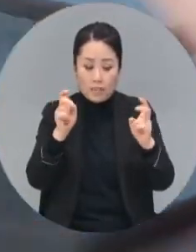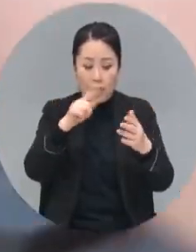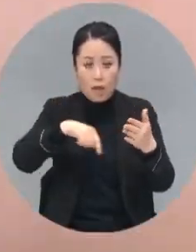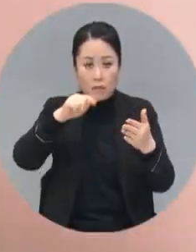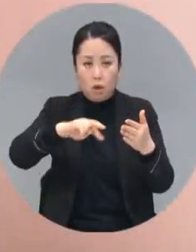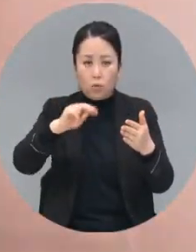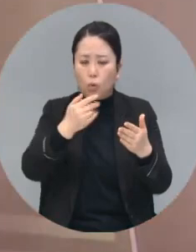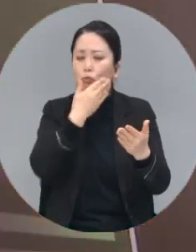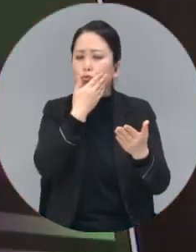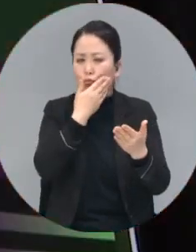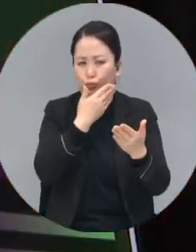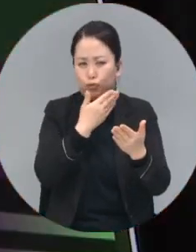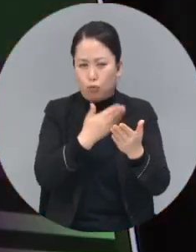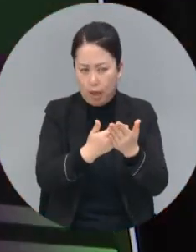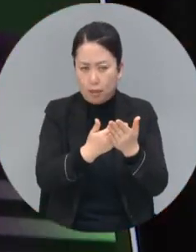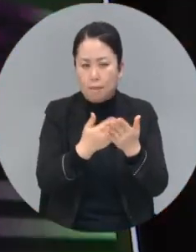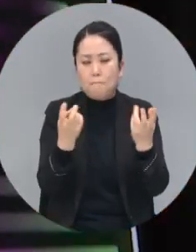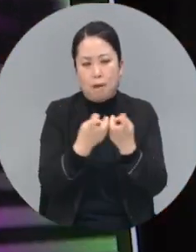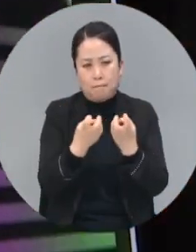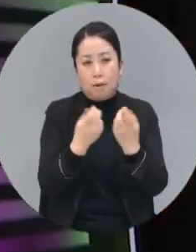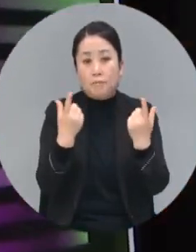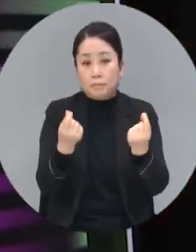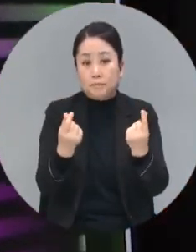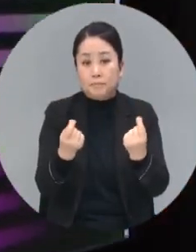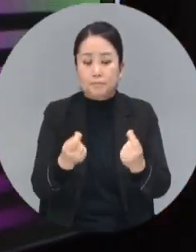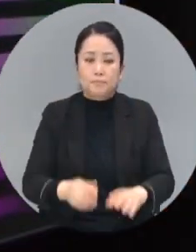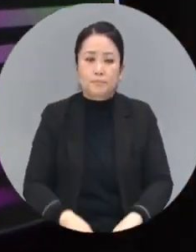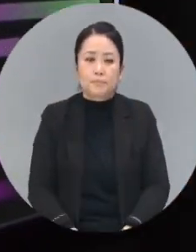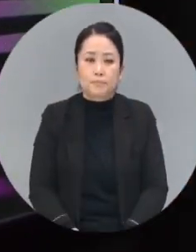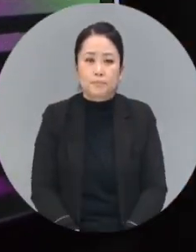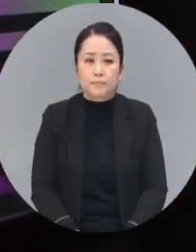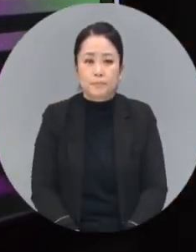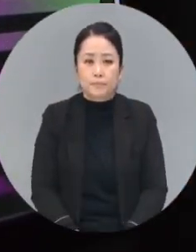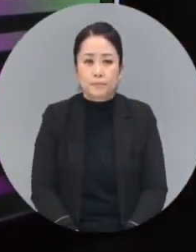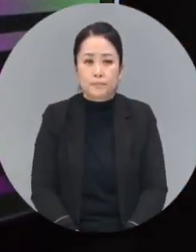중요한 한 축을 담당하게 될 것으로 보입니다. MBC 뉴스 이만흥입니다.